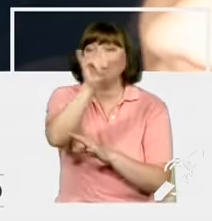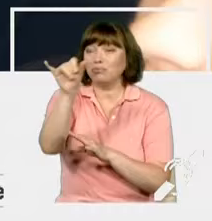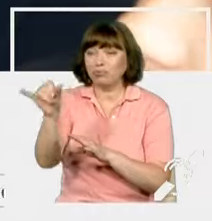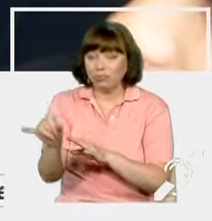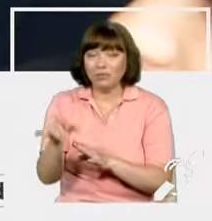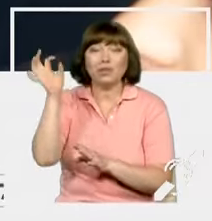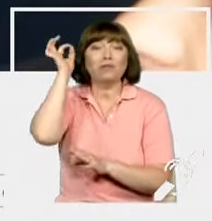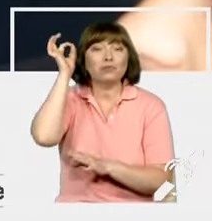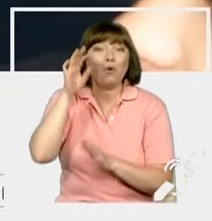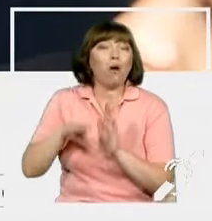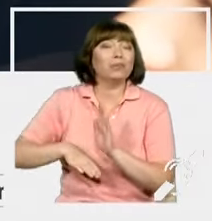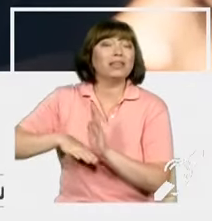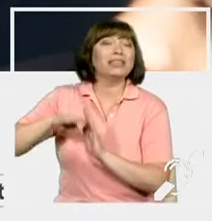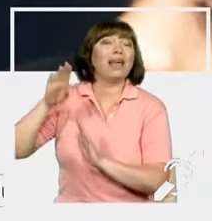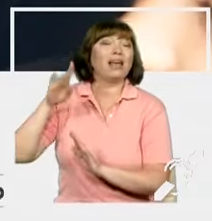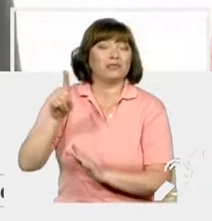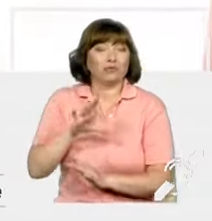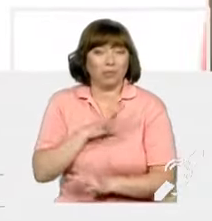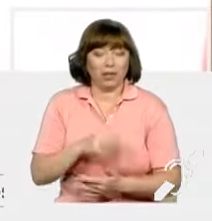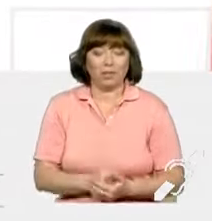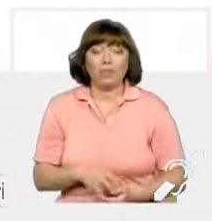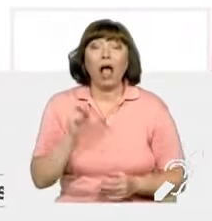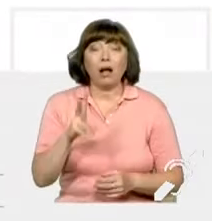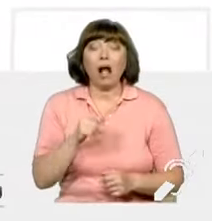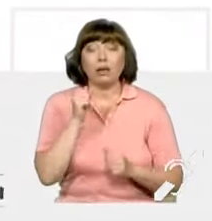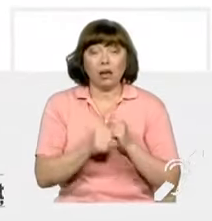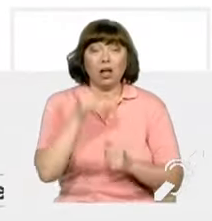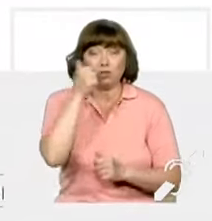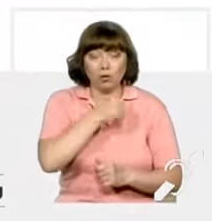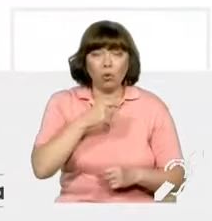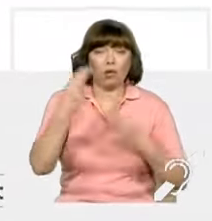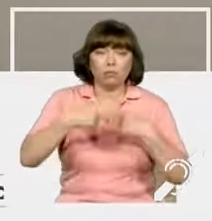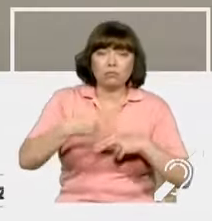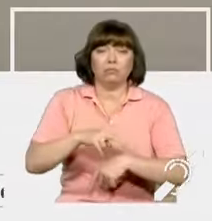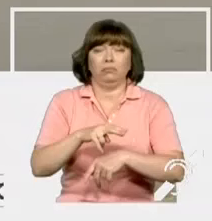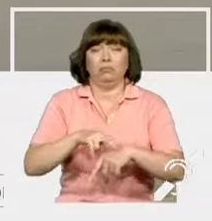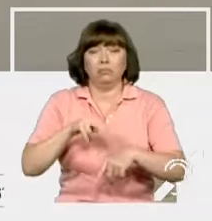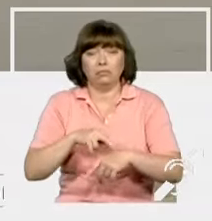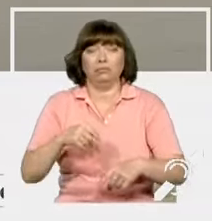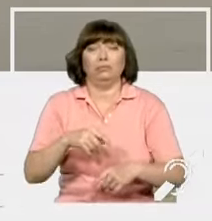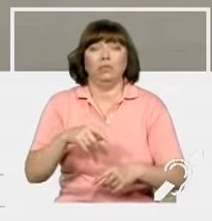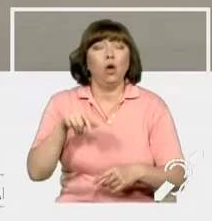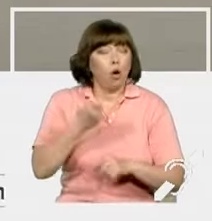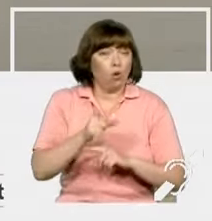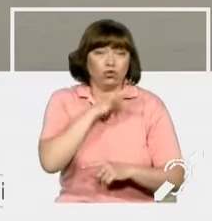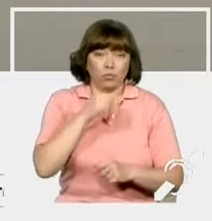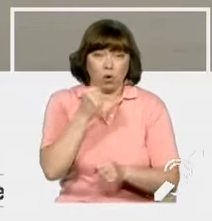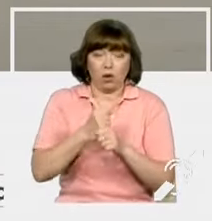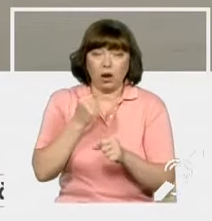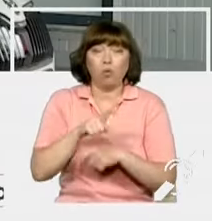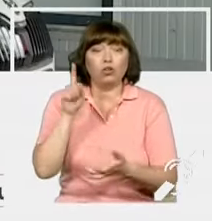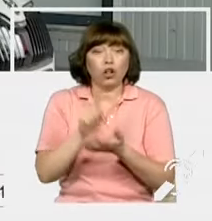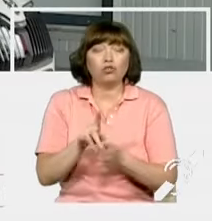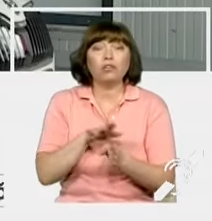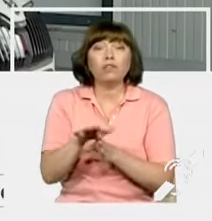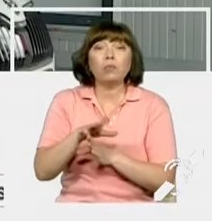ne aducem minte de toate locurile frumoase. Ca în fiecare an, vameșii și polițiștii de frontieră au multe de muncă. Ei trebuie să facă